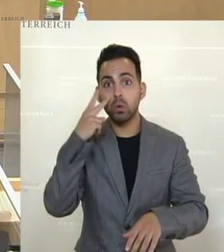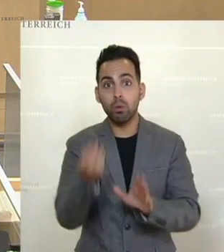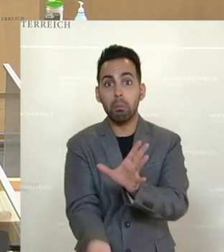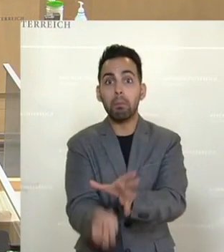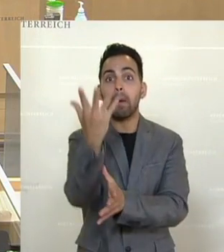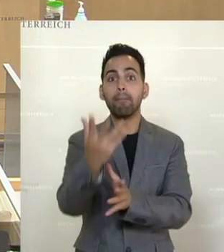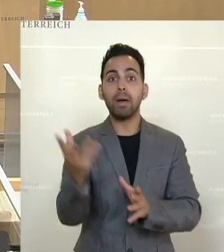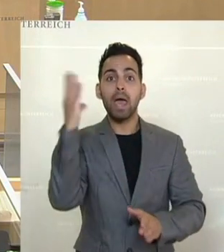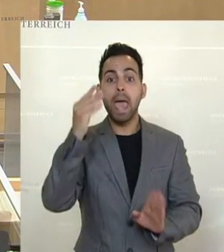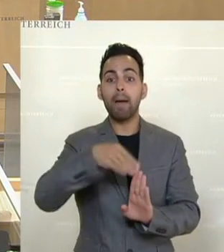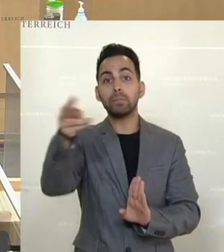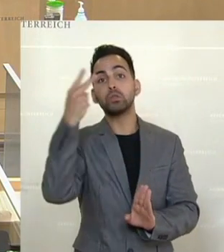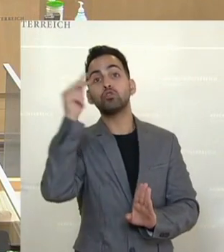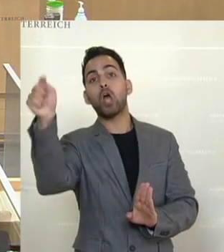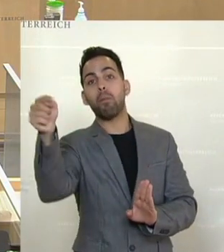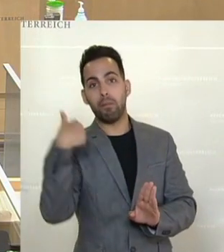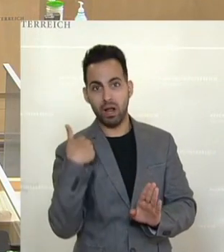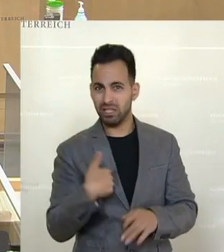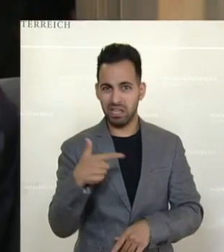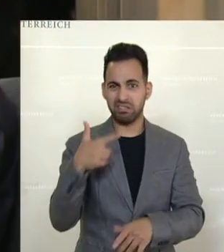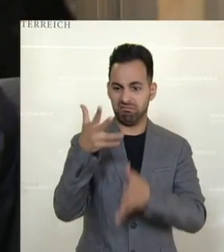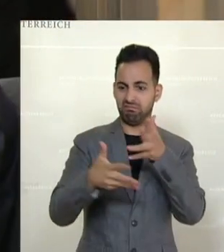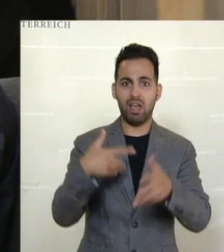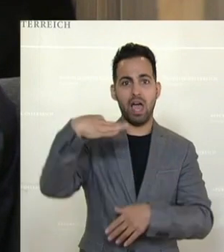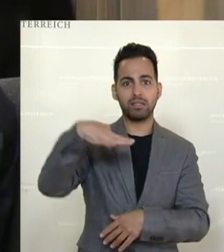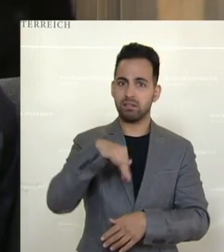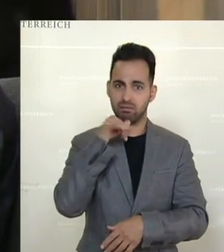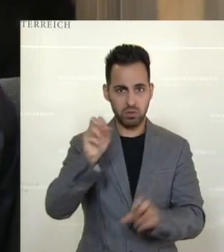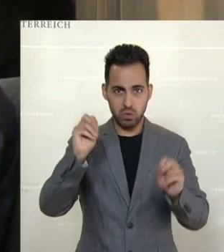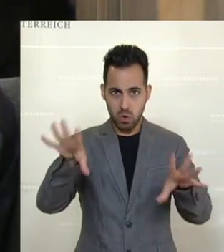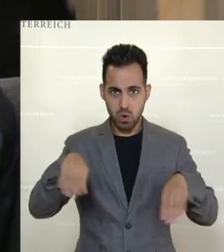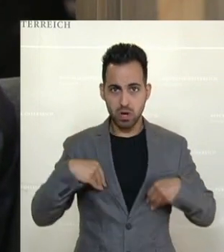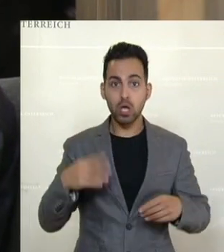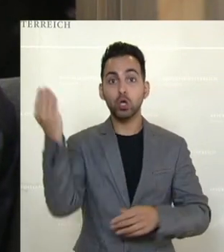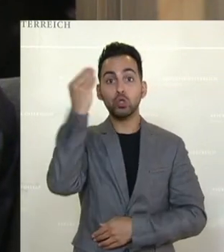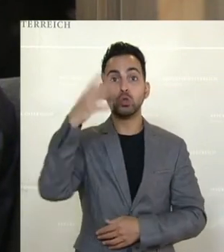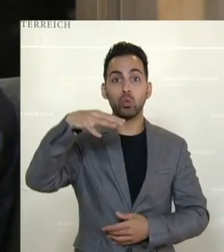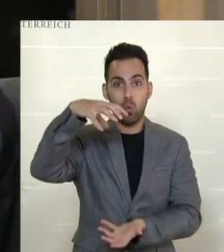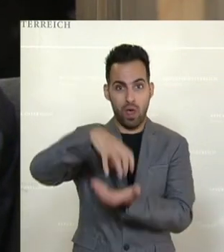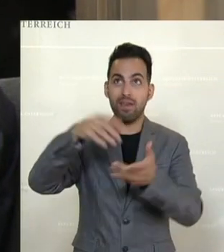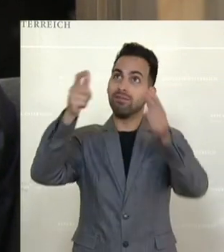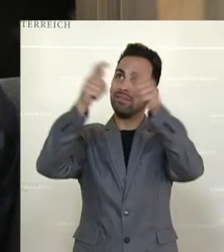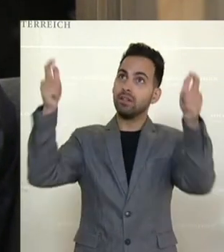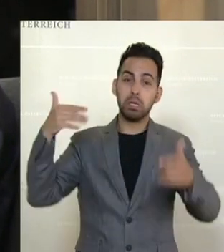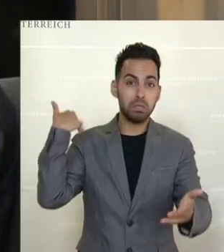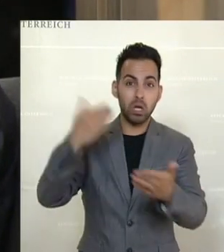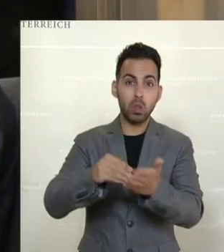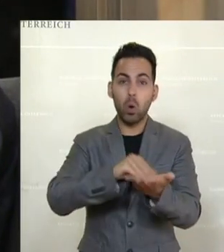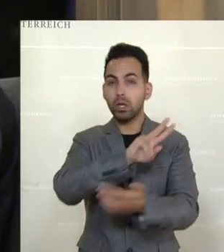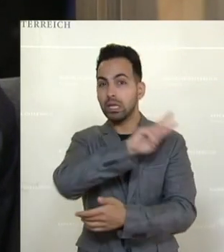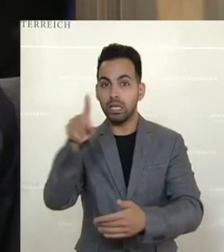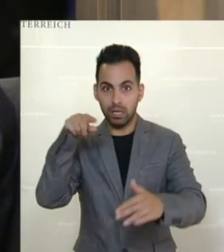beobachten, das lasse ich nicht gelten. Die Schulen, und das ist nachgewiesenermaßen so, waren nie die